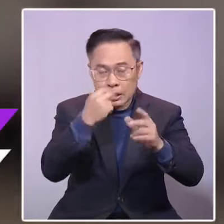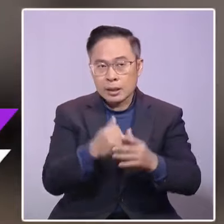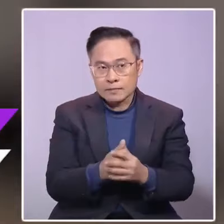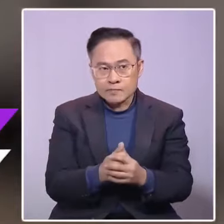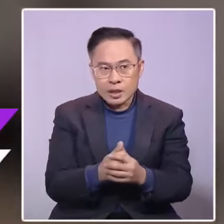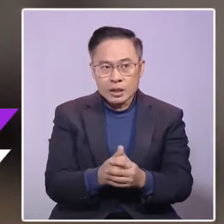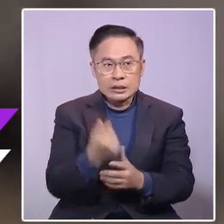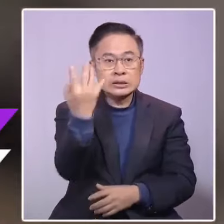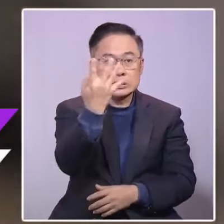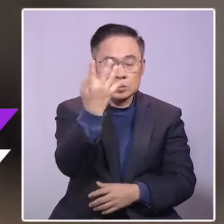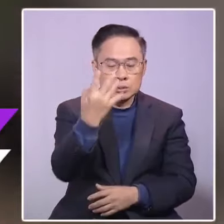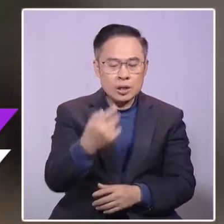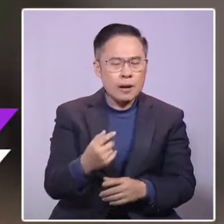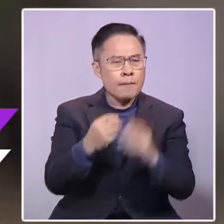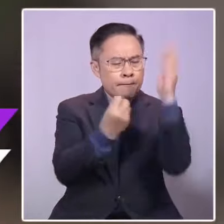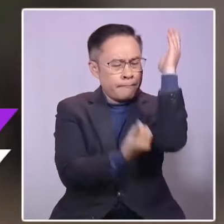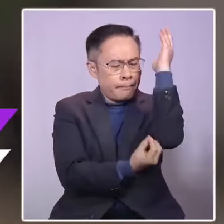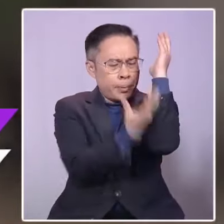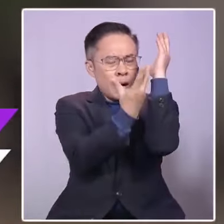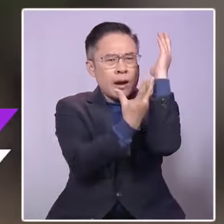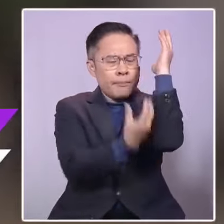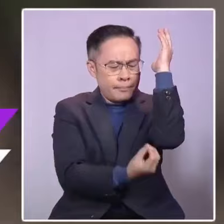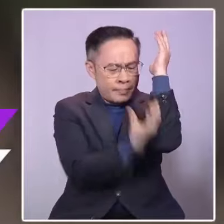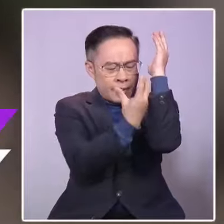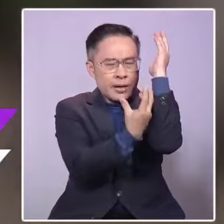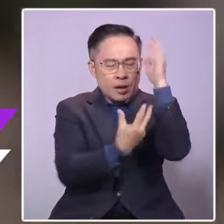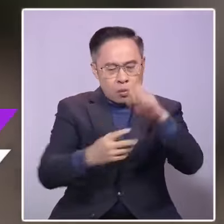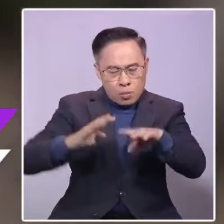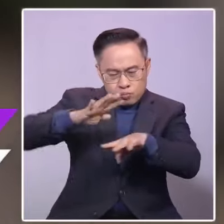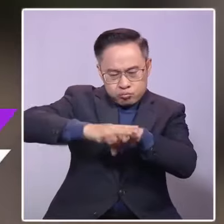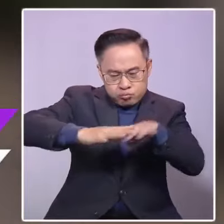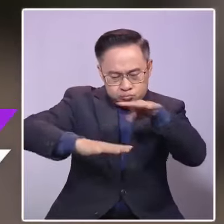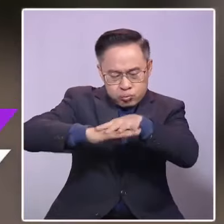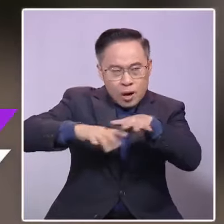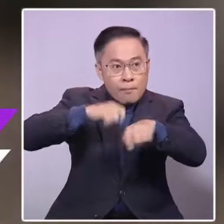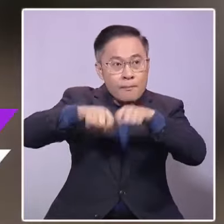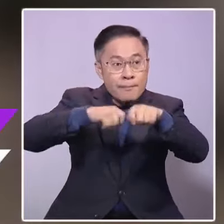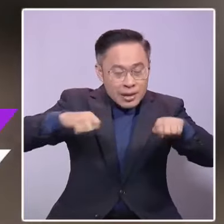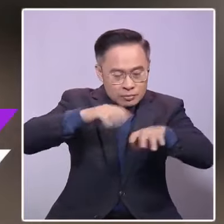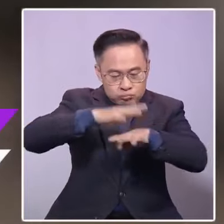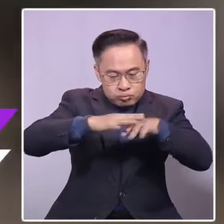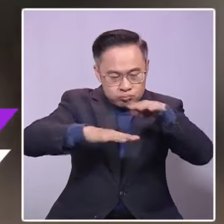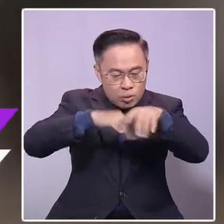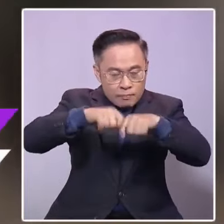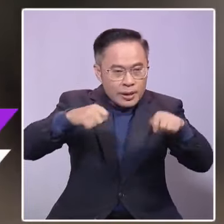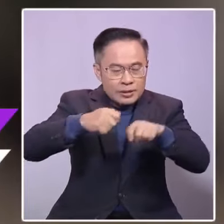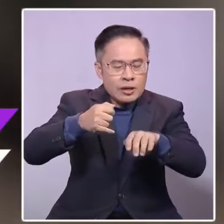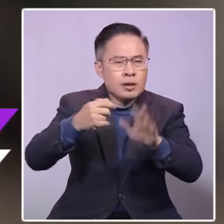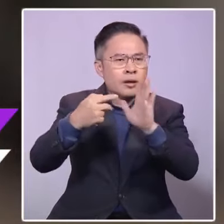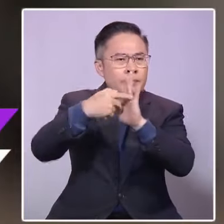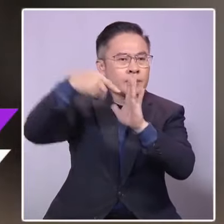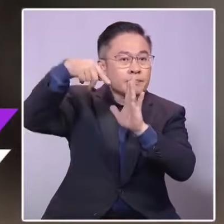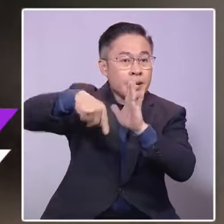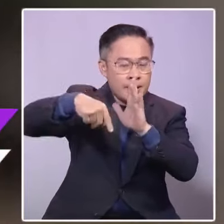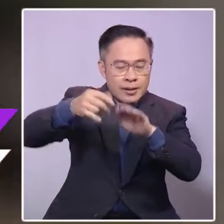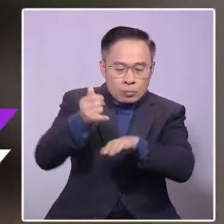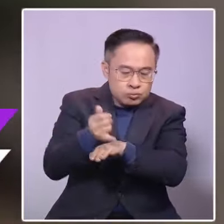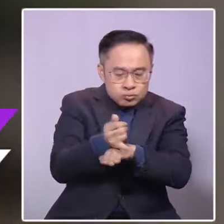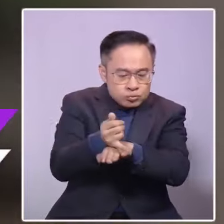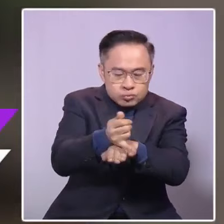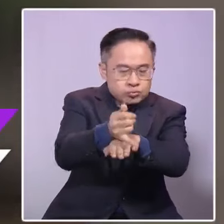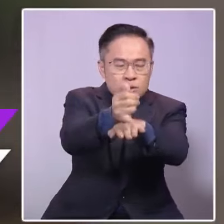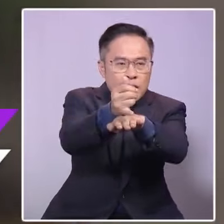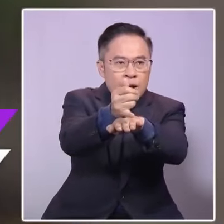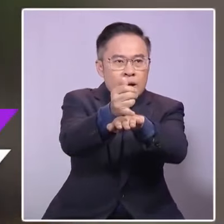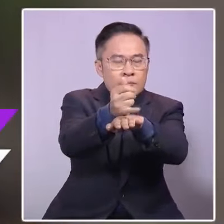ากำลังล่องแพไม้พายอยู่ที่ลำน้ำแตงอยู่ที่แม่แตงเชียงใหม่เนี่ยนะฮะแล้วระหว่างที่กำลังล่องแพไม้พายกันอย่างสนุกส